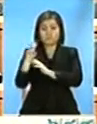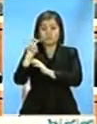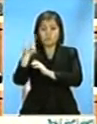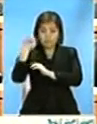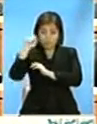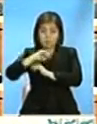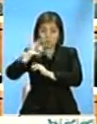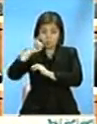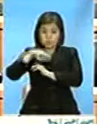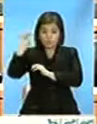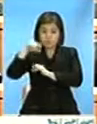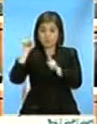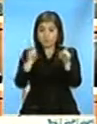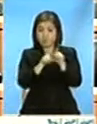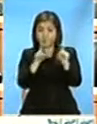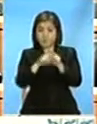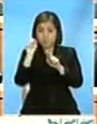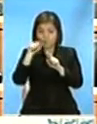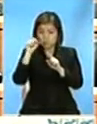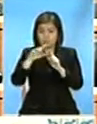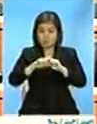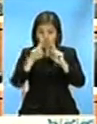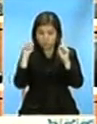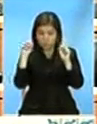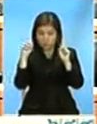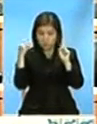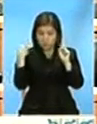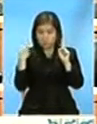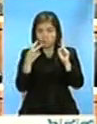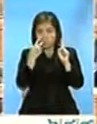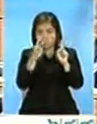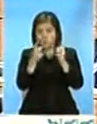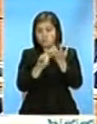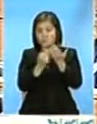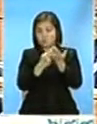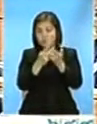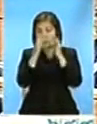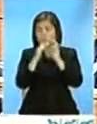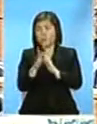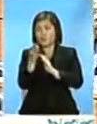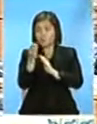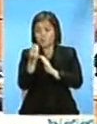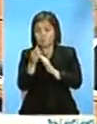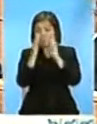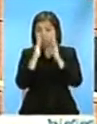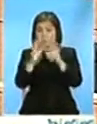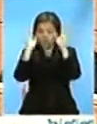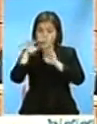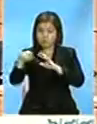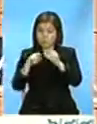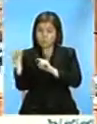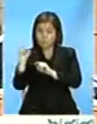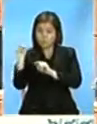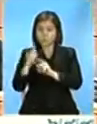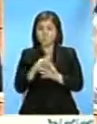กไหมครับโดยประมาณถ้าทำแบบท่านนะครับทีนี้มันก็มีการนับจำนวนนะฮะว่าจำนวนจะมาจากอย่างไรบ้างมาที่